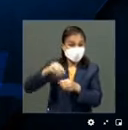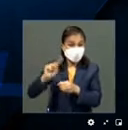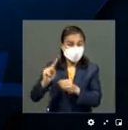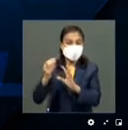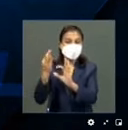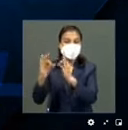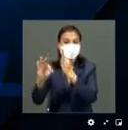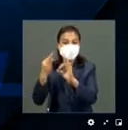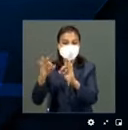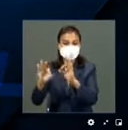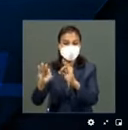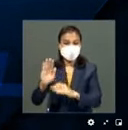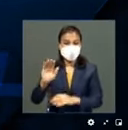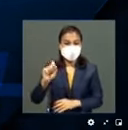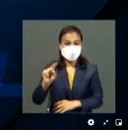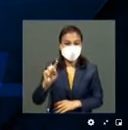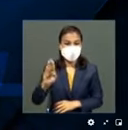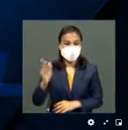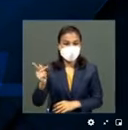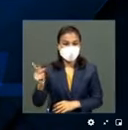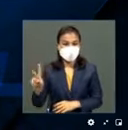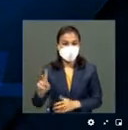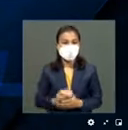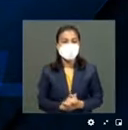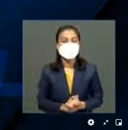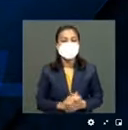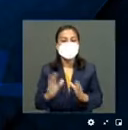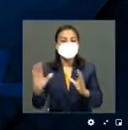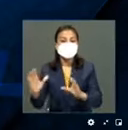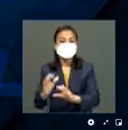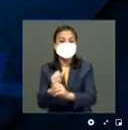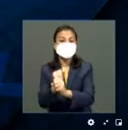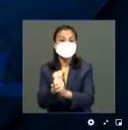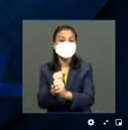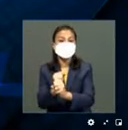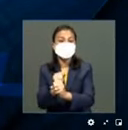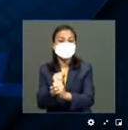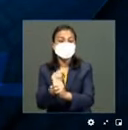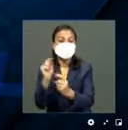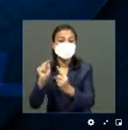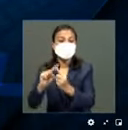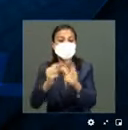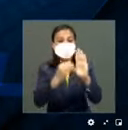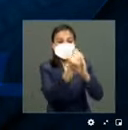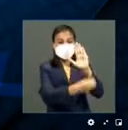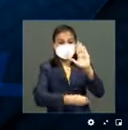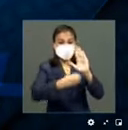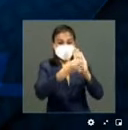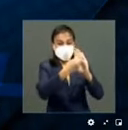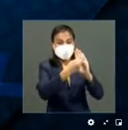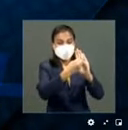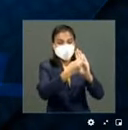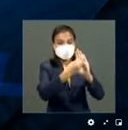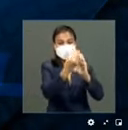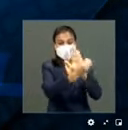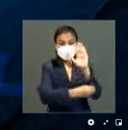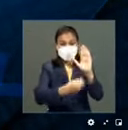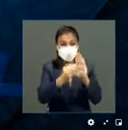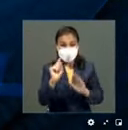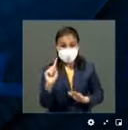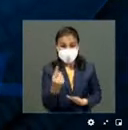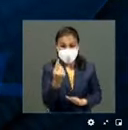Facebook ของศบค.ด้วยนะคะไปดูสรุปในรายจังหวัดที่เป็นผู้ติดเชื้อรายใ